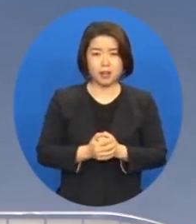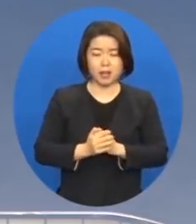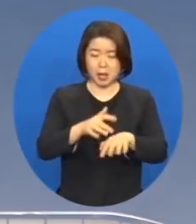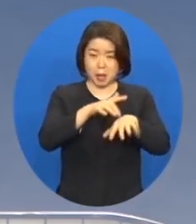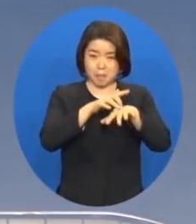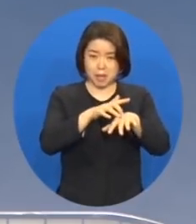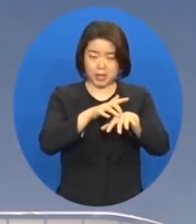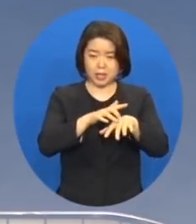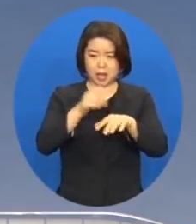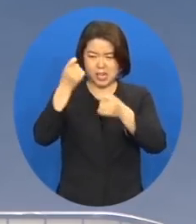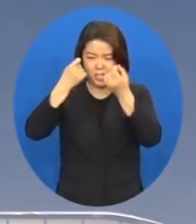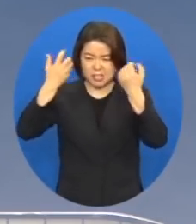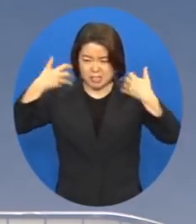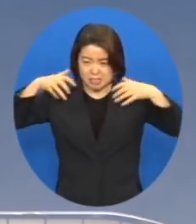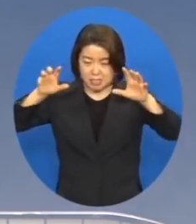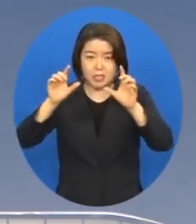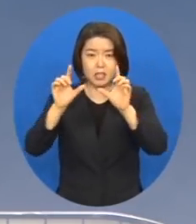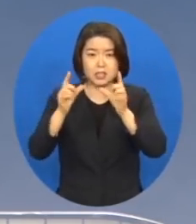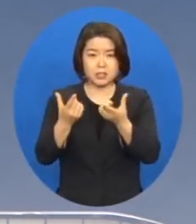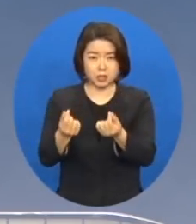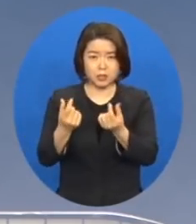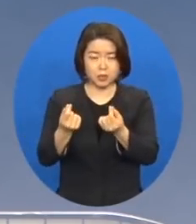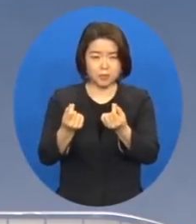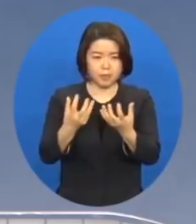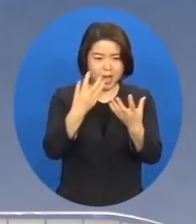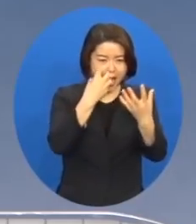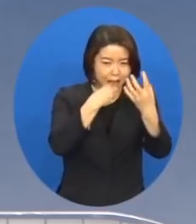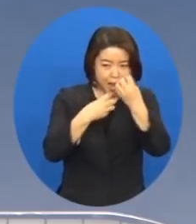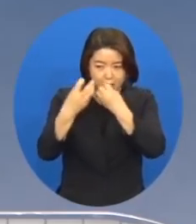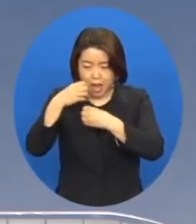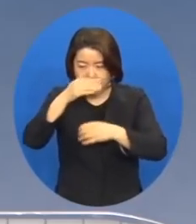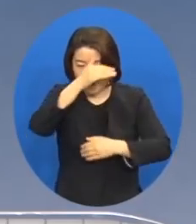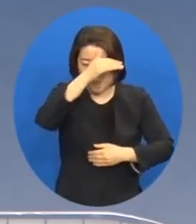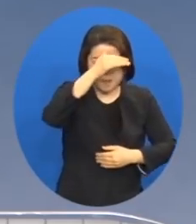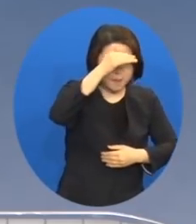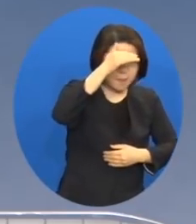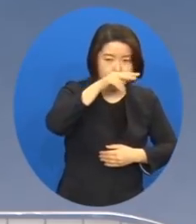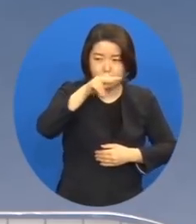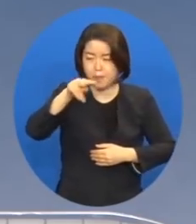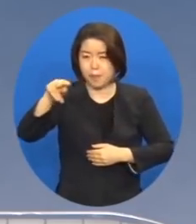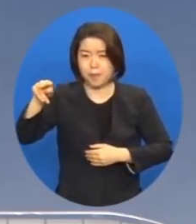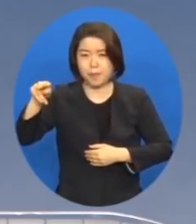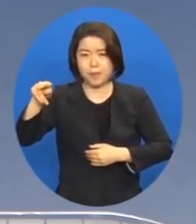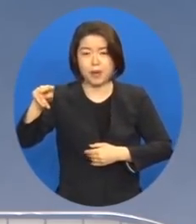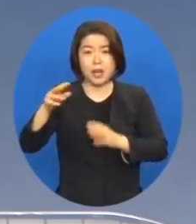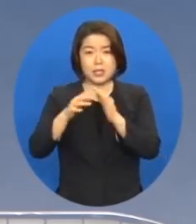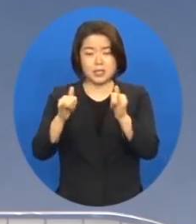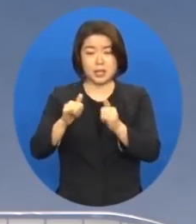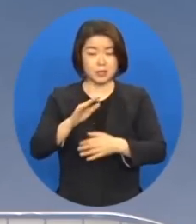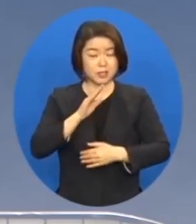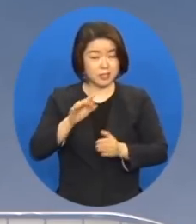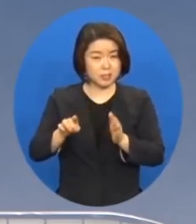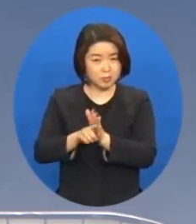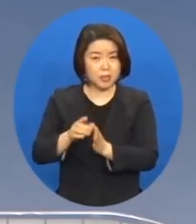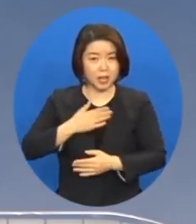우는 사자처럼 그렇게 삼킬자를 두루 돌아다니고 있다는 사실을 진짜 믿습니까?